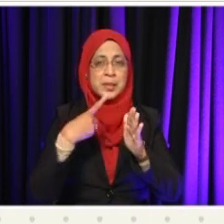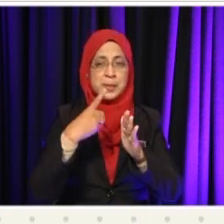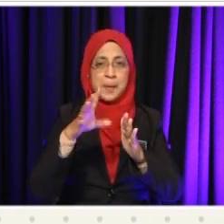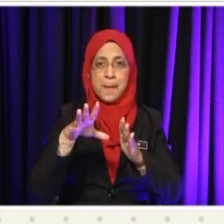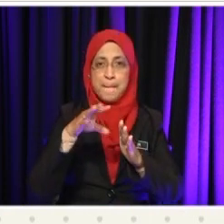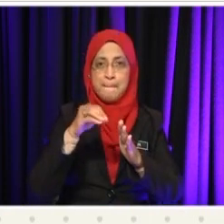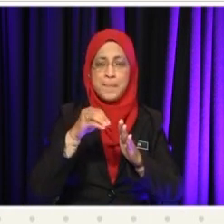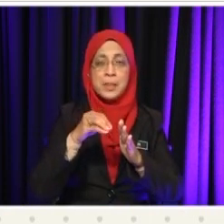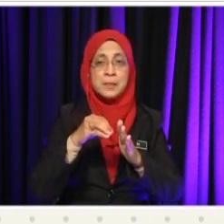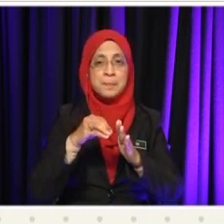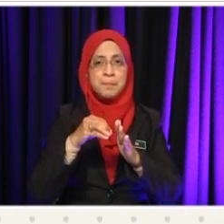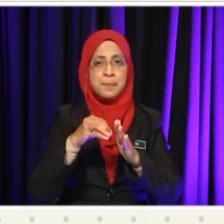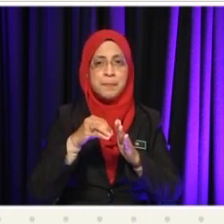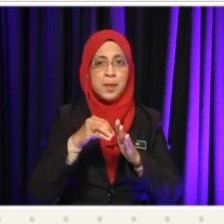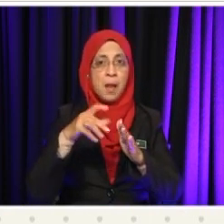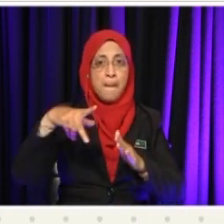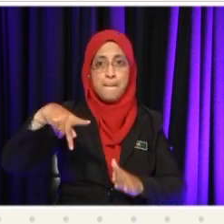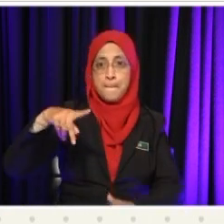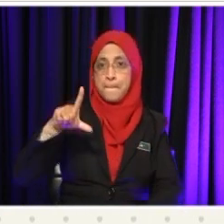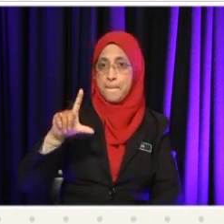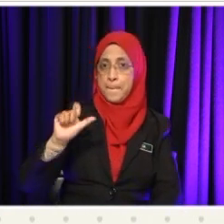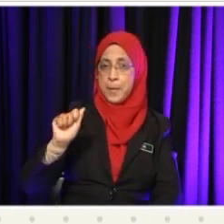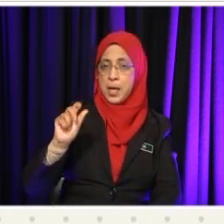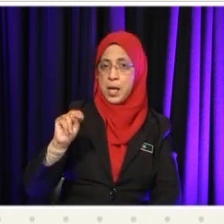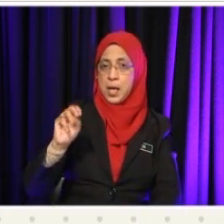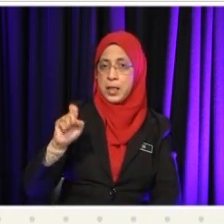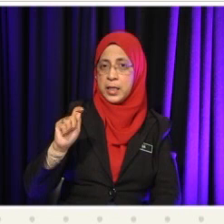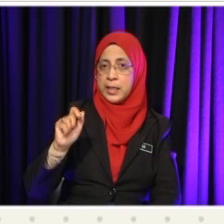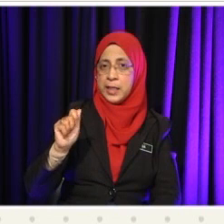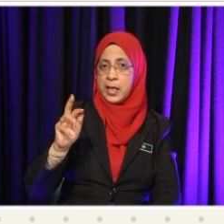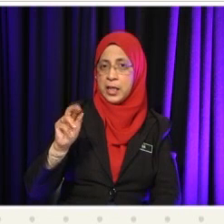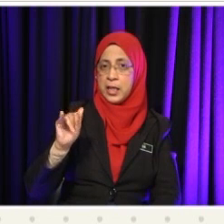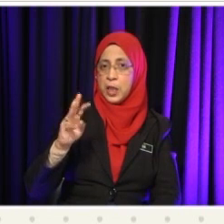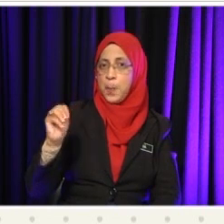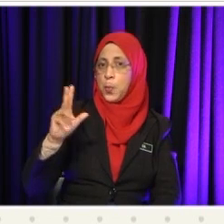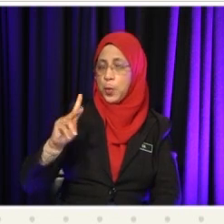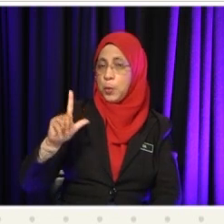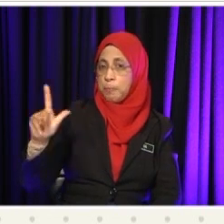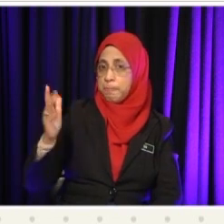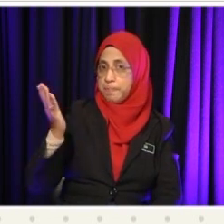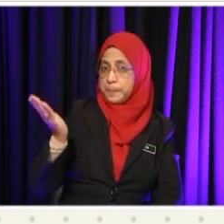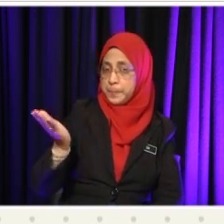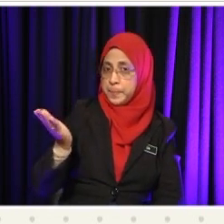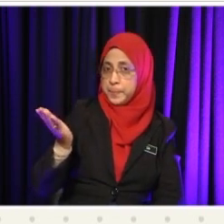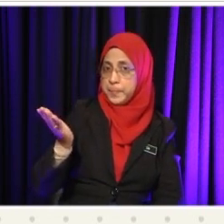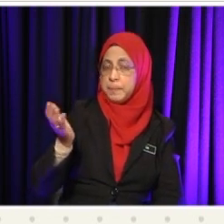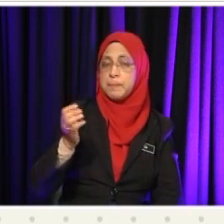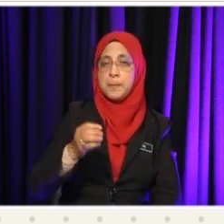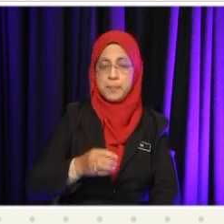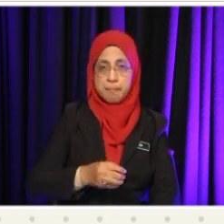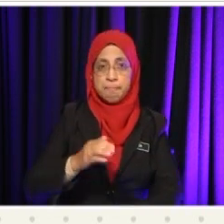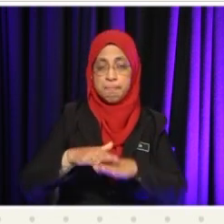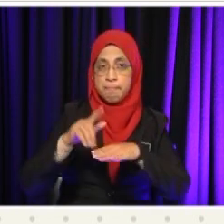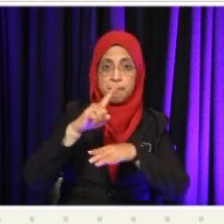kedudukan Planetarium Kuala Lumpur ini adalah koordinatnya panjangnya itu kan yang di